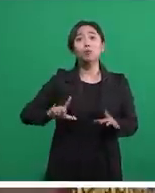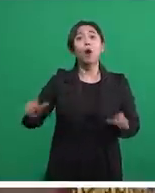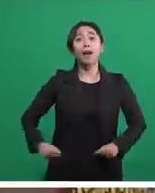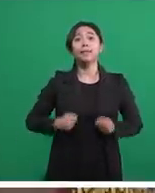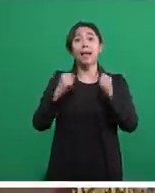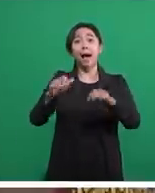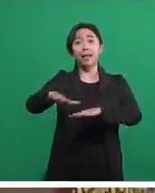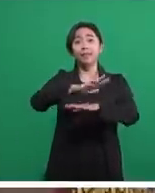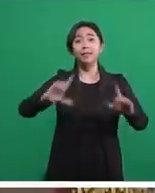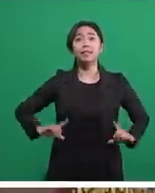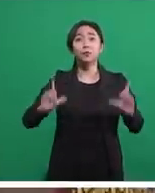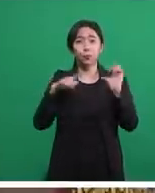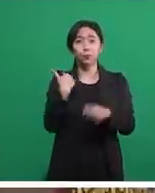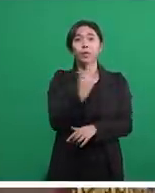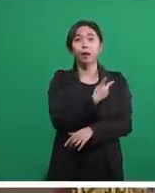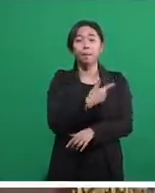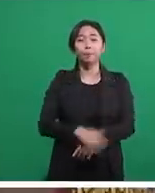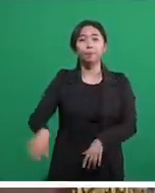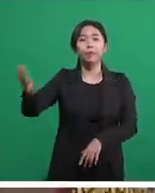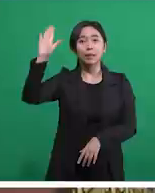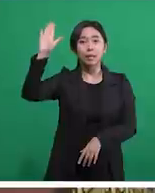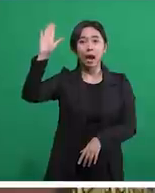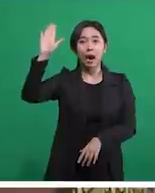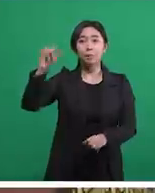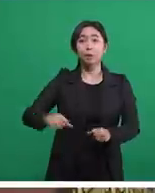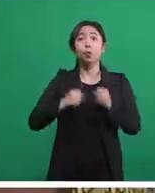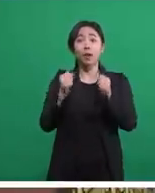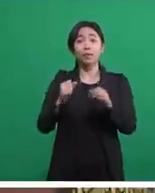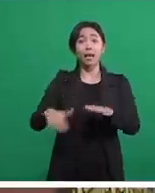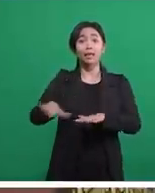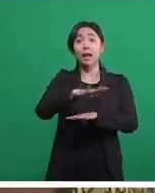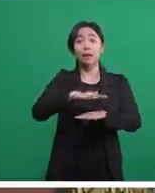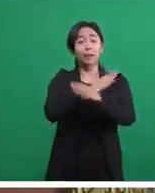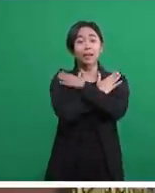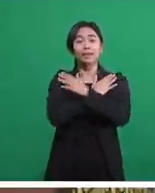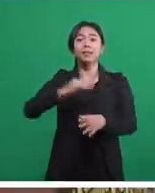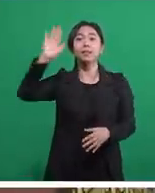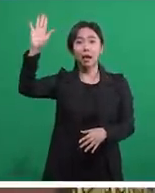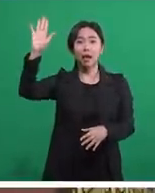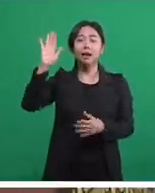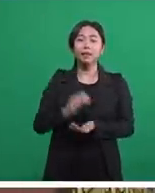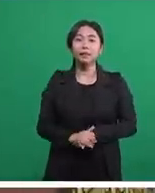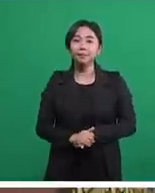berkuasa atas hidup kita. Ia sungguh berdaulat di dalam cinta kasih-Nya.